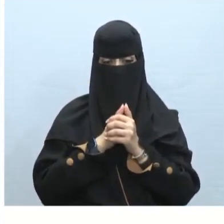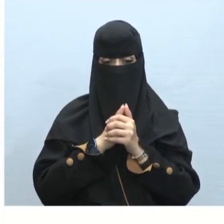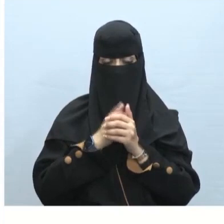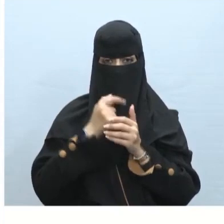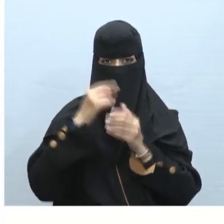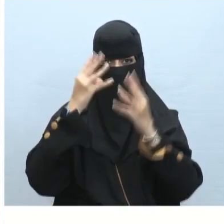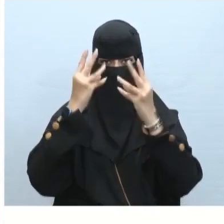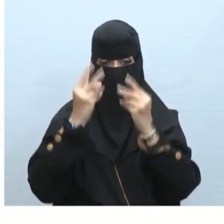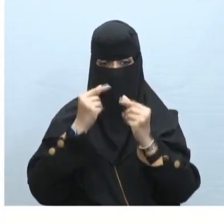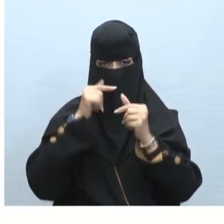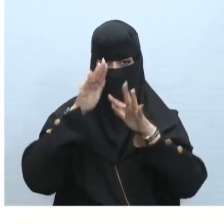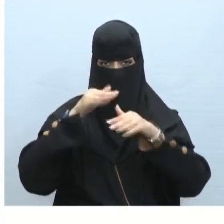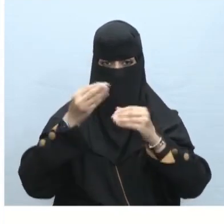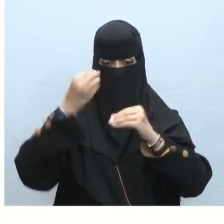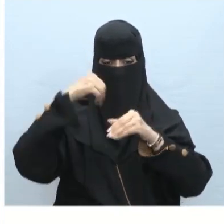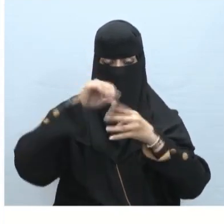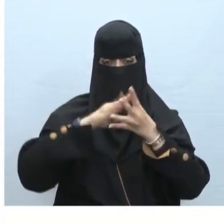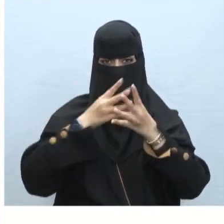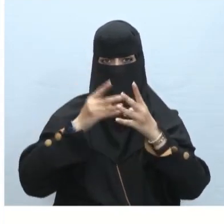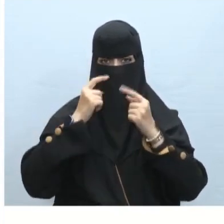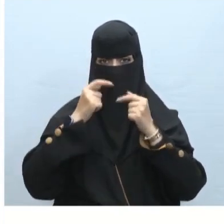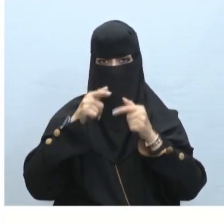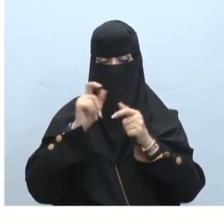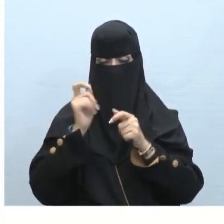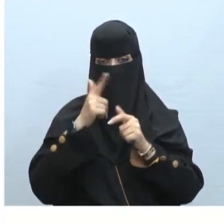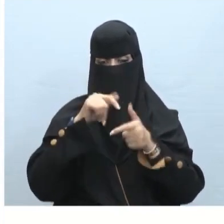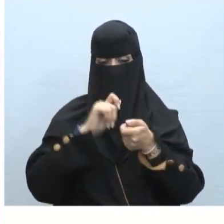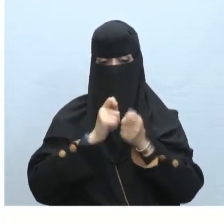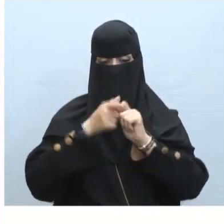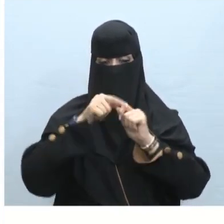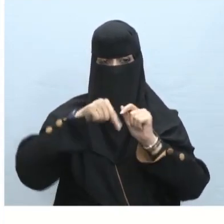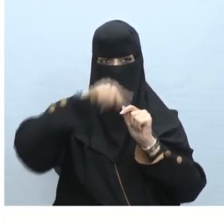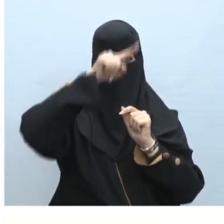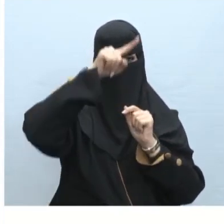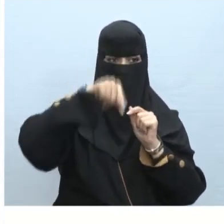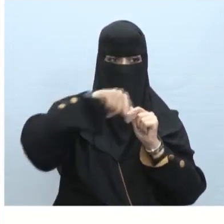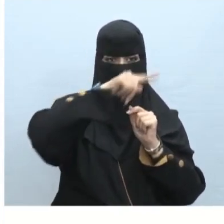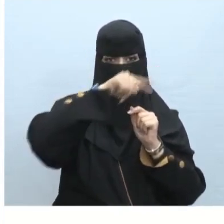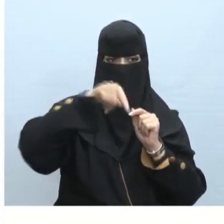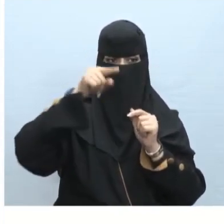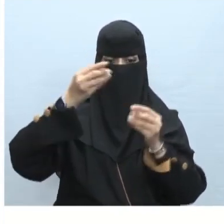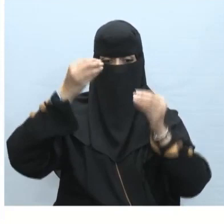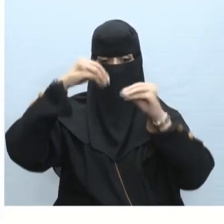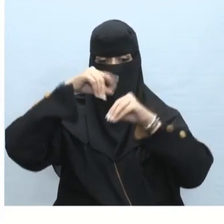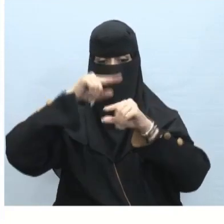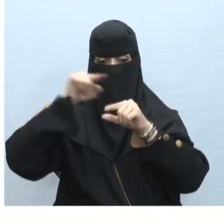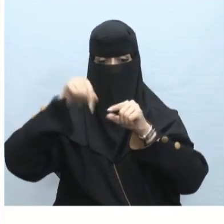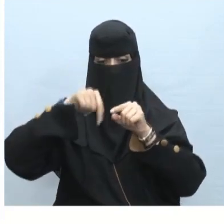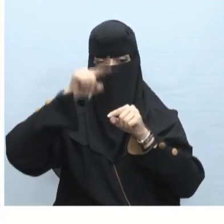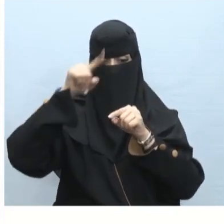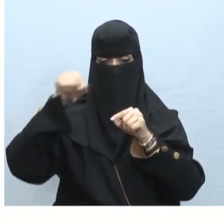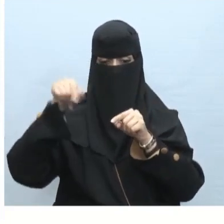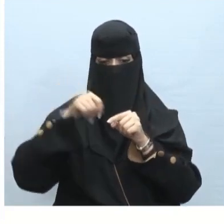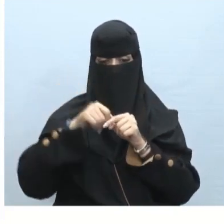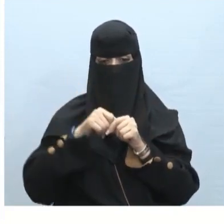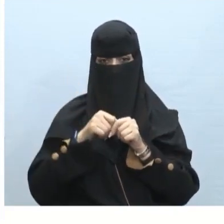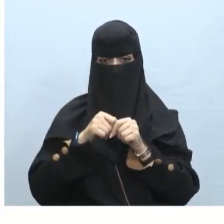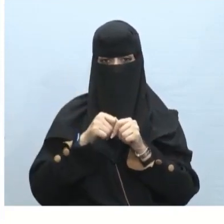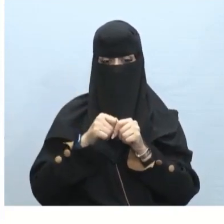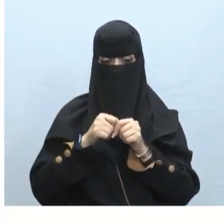القيم الموجوده داخل الجدول ونلاحظ مباشره تغير في المؤشرات داخل المخطط البياني